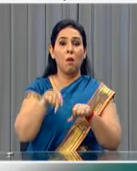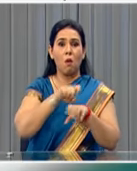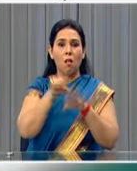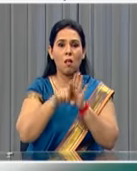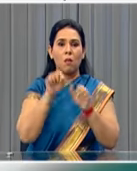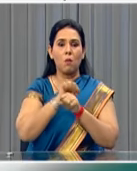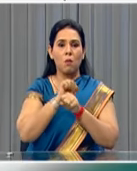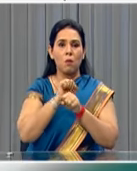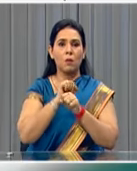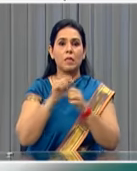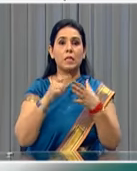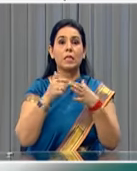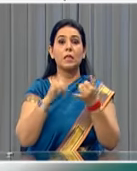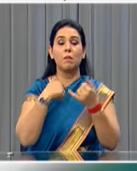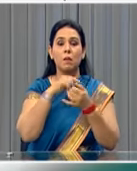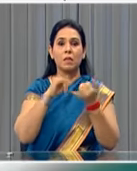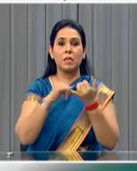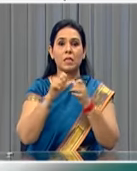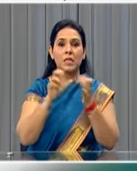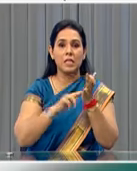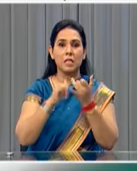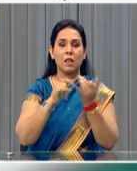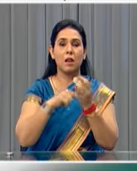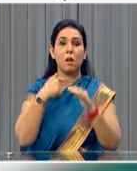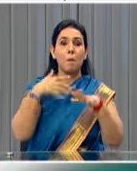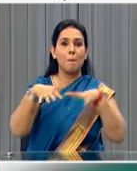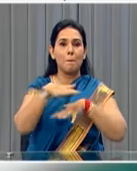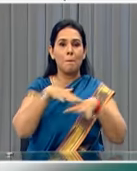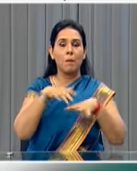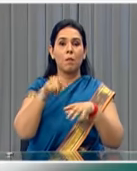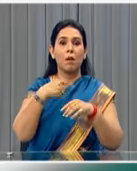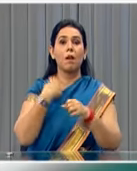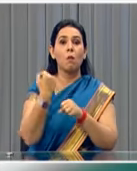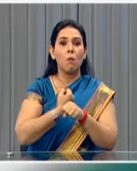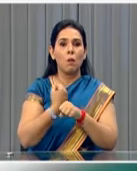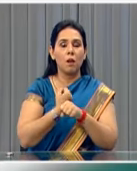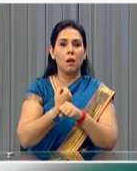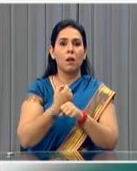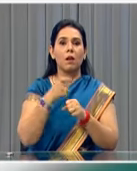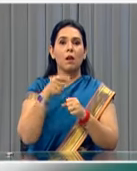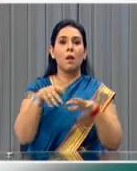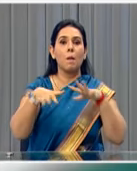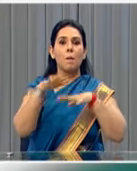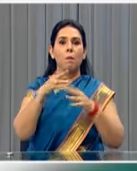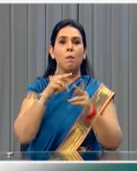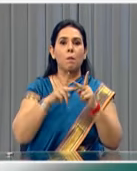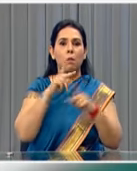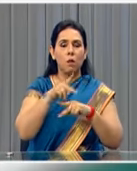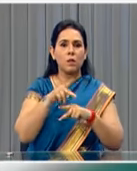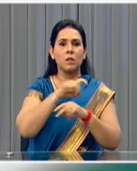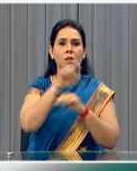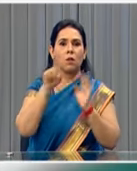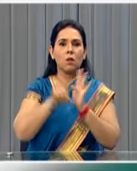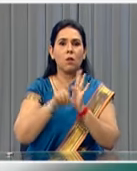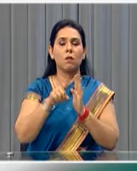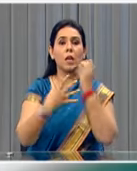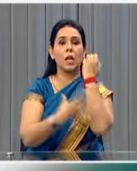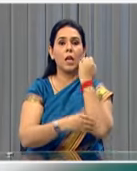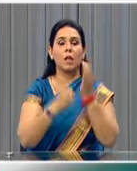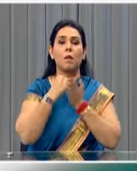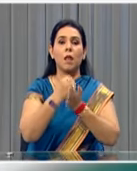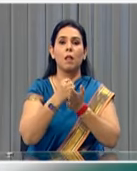हमारे संसाधन, हमारी योजनाएं, हमारे कार्यक्रम गरीबों के कल्याण के लिए किस प्रकार से उपयोगी